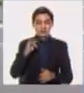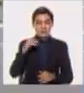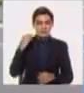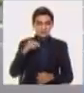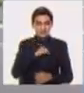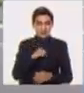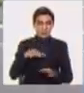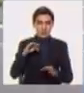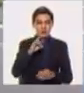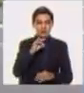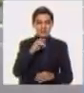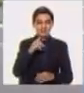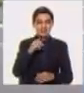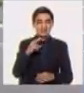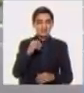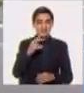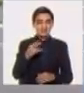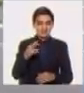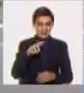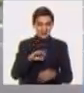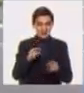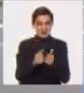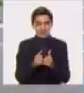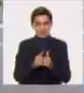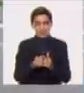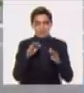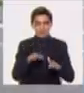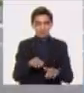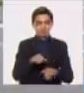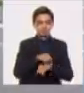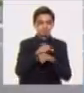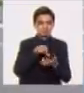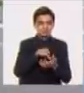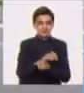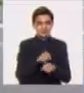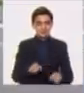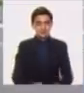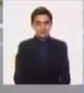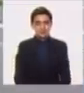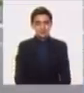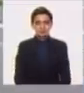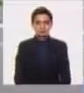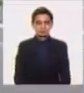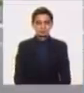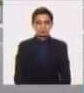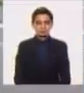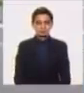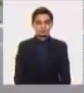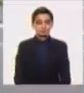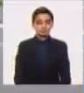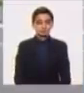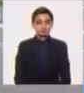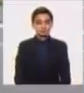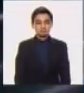президенттің резиденциясына жақын жерде пикетке шығуға болмайды екен. Бақтынұр Әлібай, Дидар Елеуов, Информбюро,